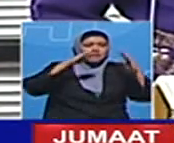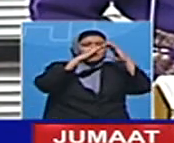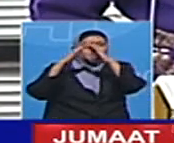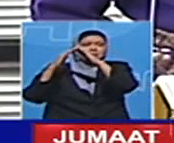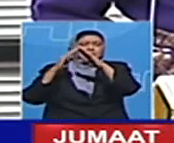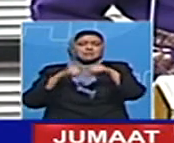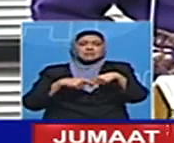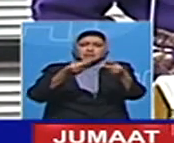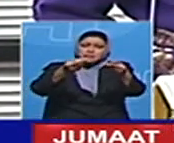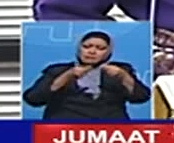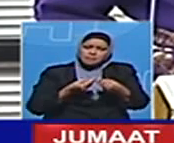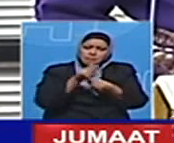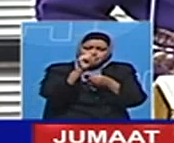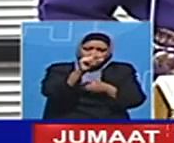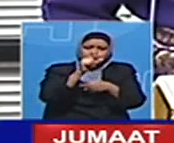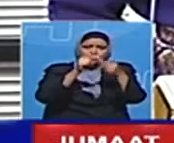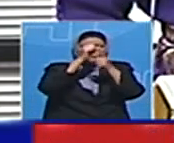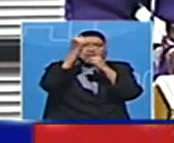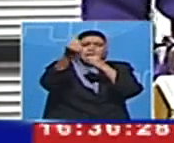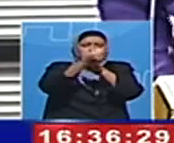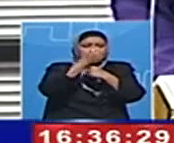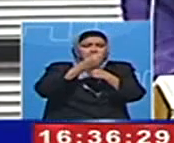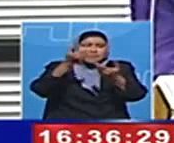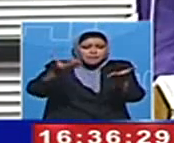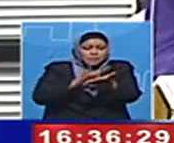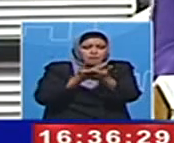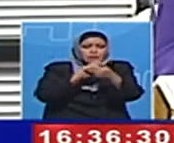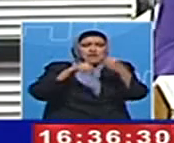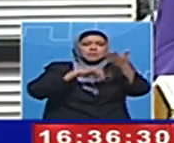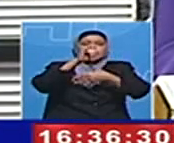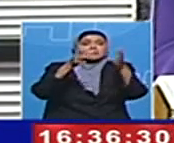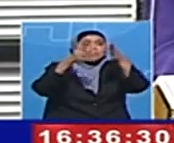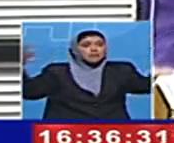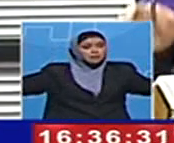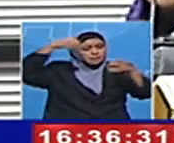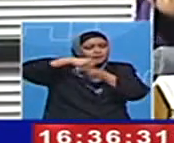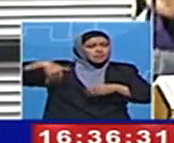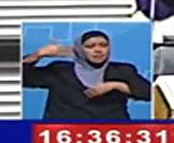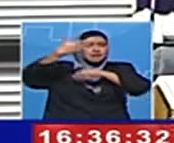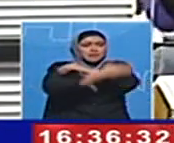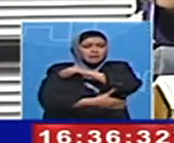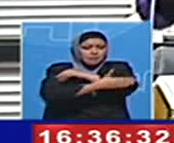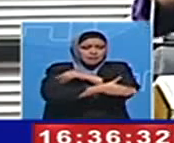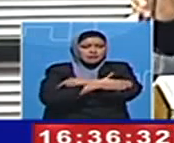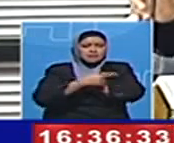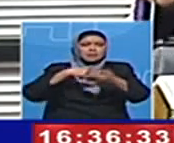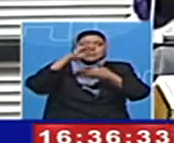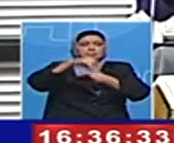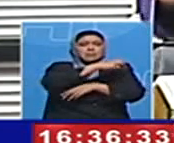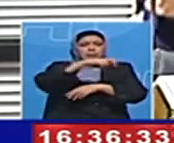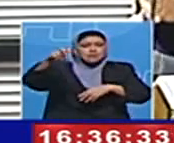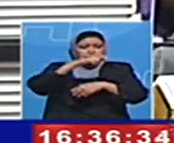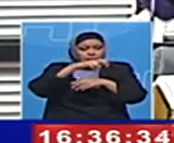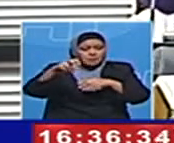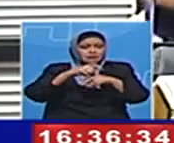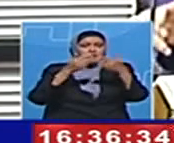status terkini tentang antara projek terbesar dalam sejarah Negara iaitu projek pengangkutan awam